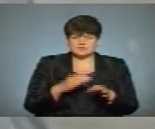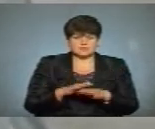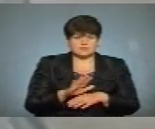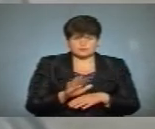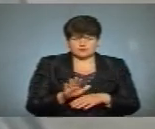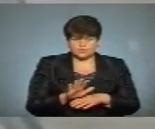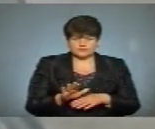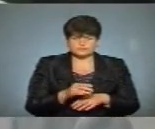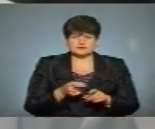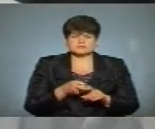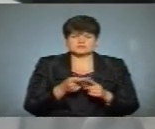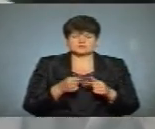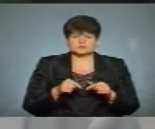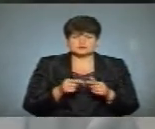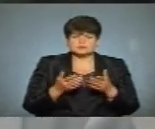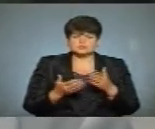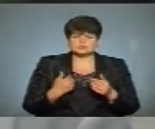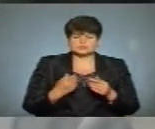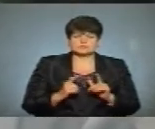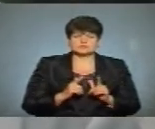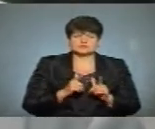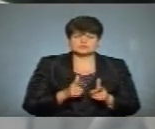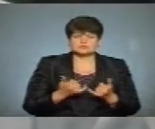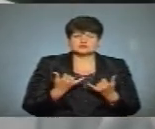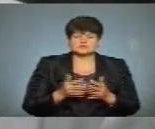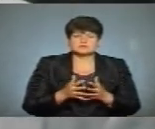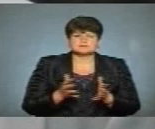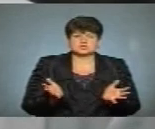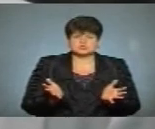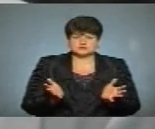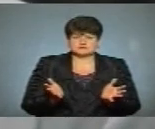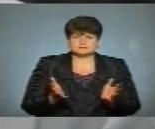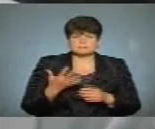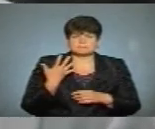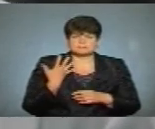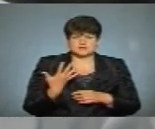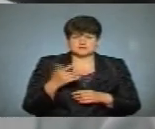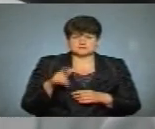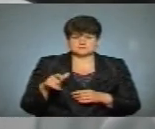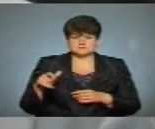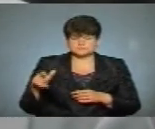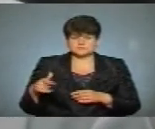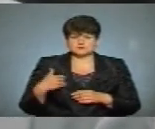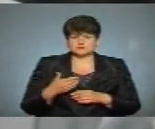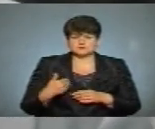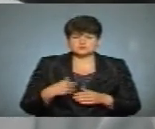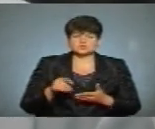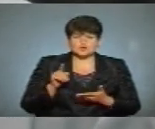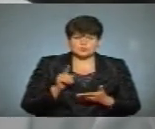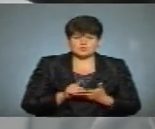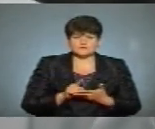заповнені в інфекційному відділенні. Якщо би до нас поступило сьогодні більше п'яти пацієнтів, то ми